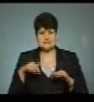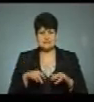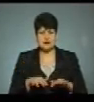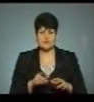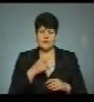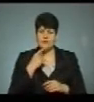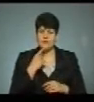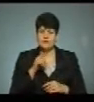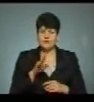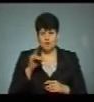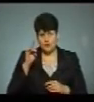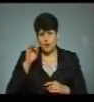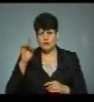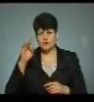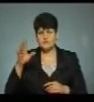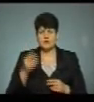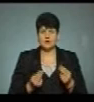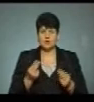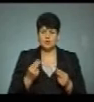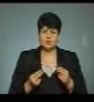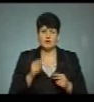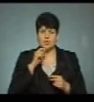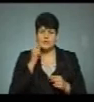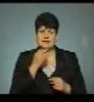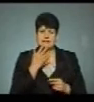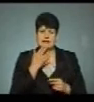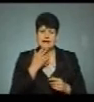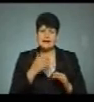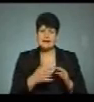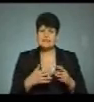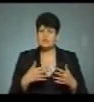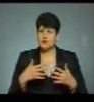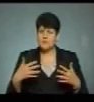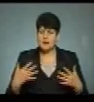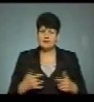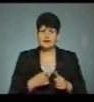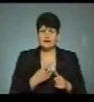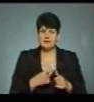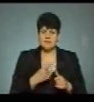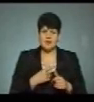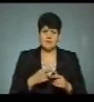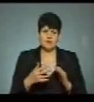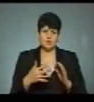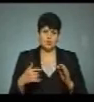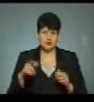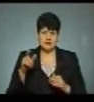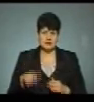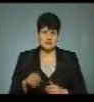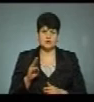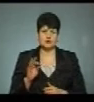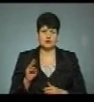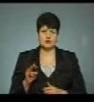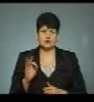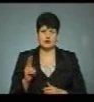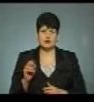Каже, вони будуть популяризувати гру на українських національних інструментах та ім'я бандуриста Зіновія Штокалка.